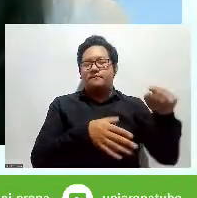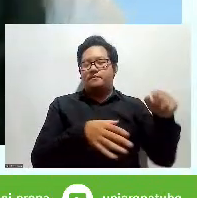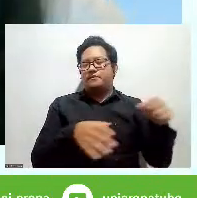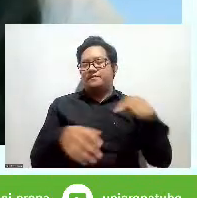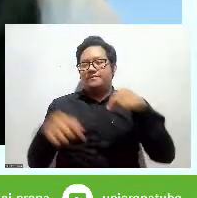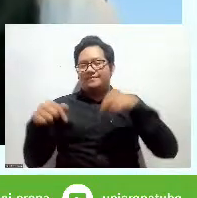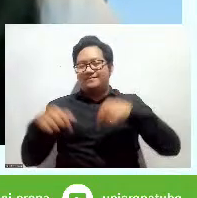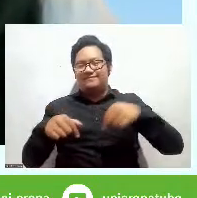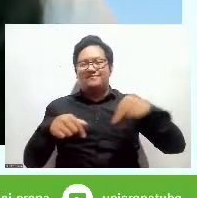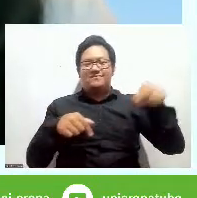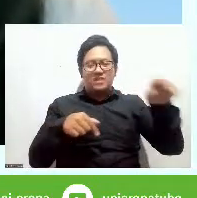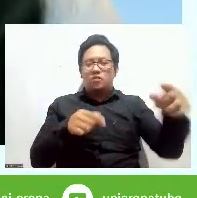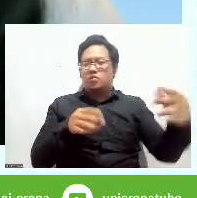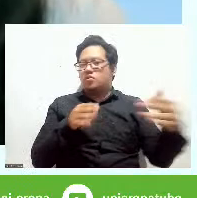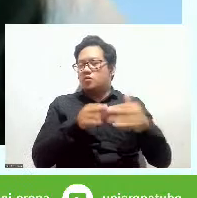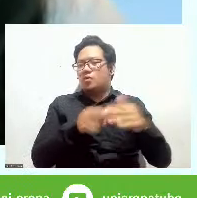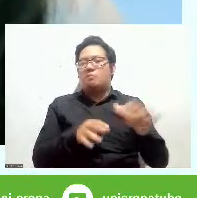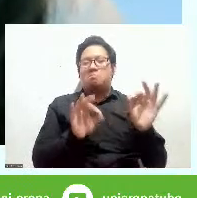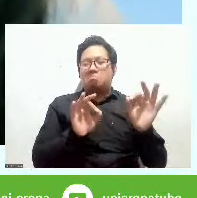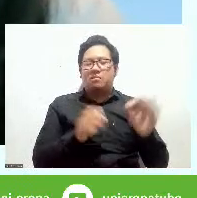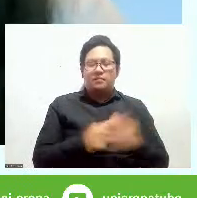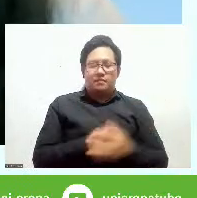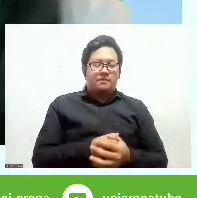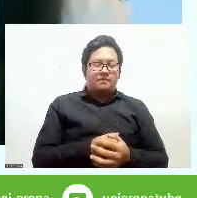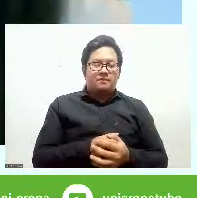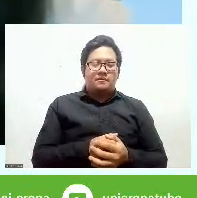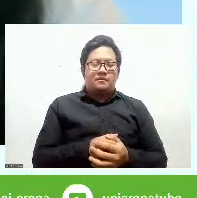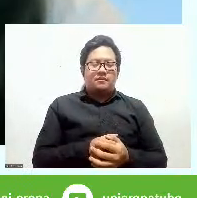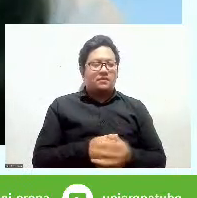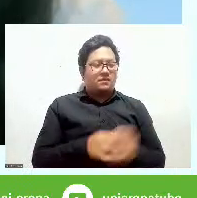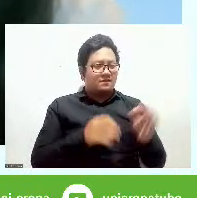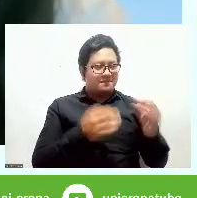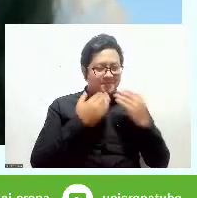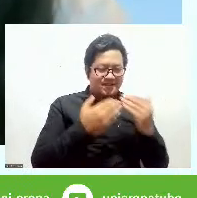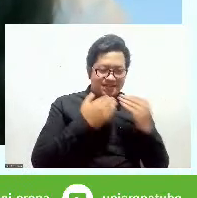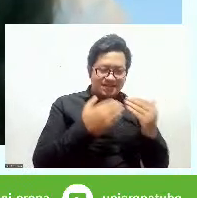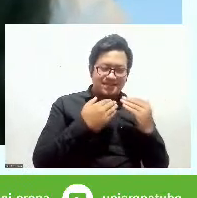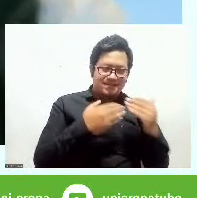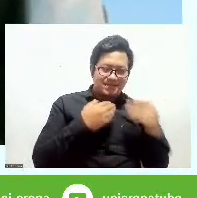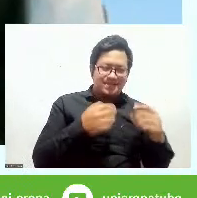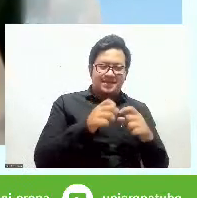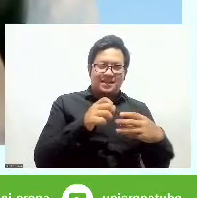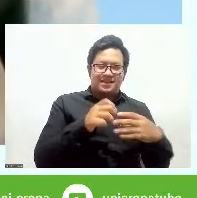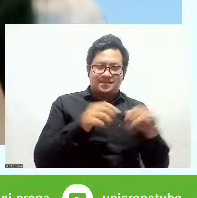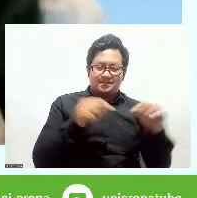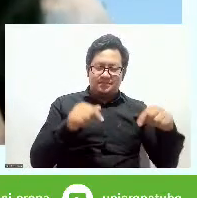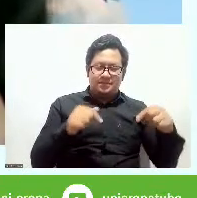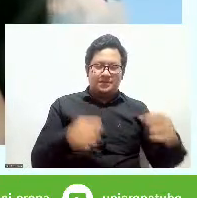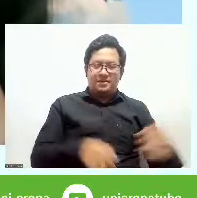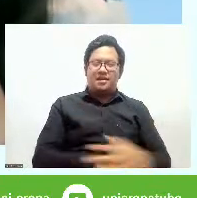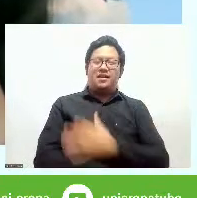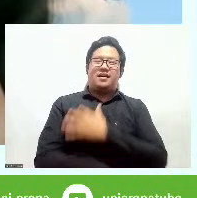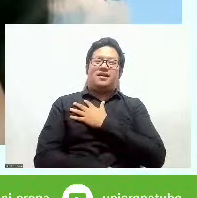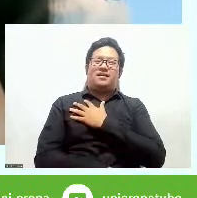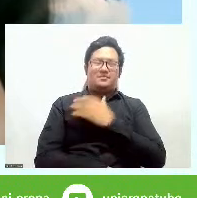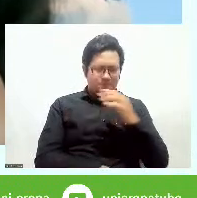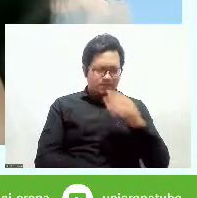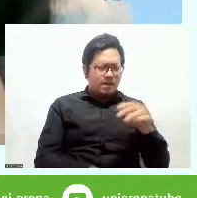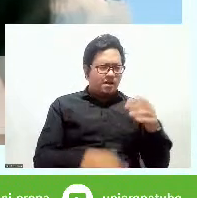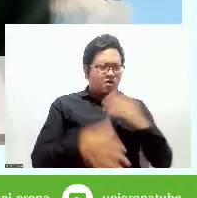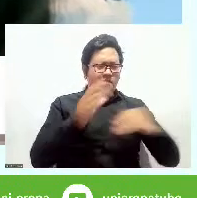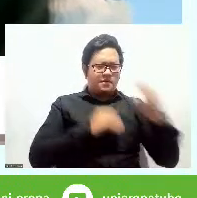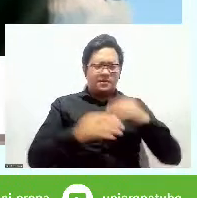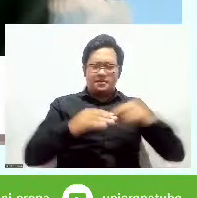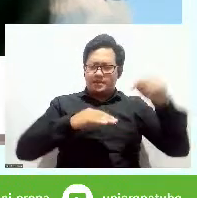banyak kali ini sangat insightful sekali dan pastinya kita bakal Goblin jadi buat temen-temen yang